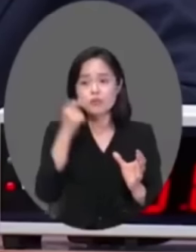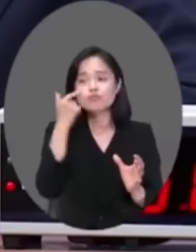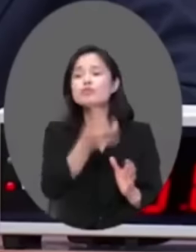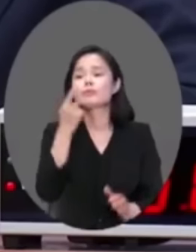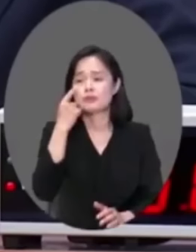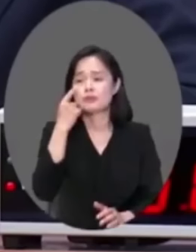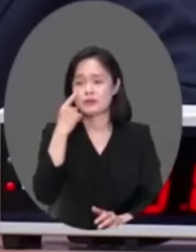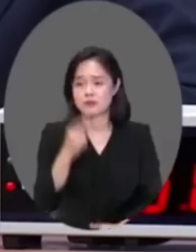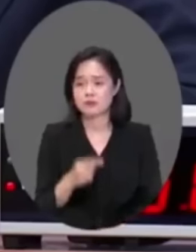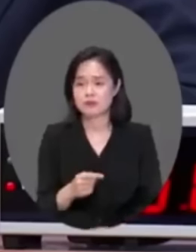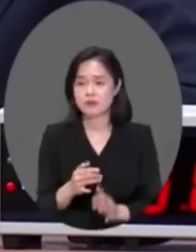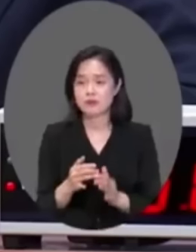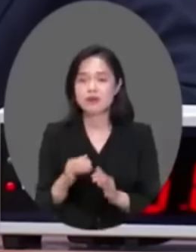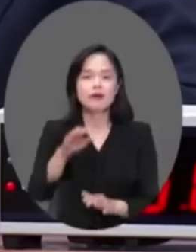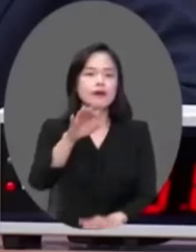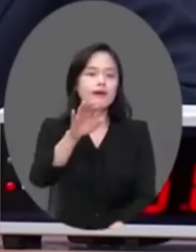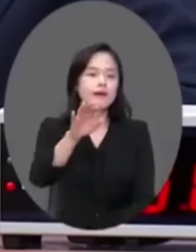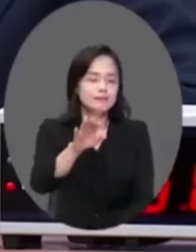계신다고 봅니다